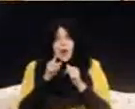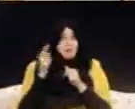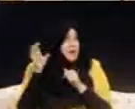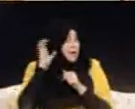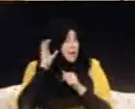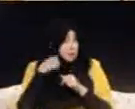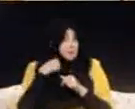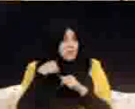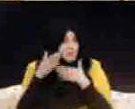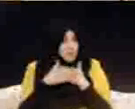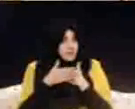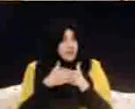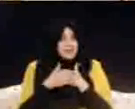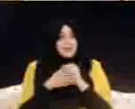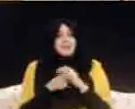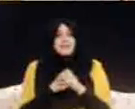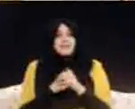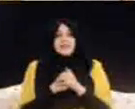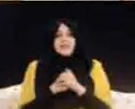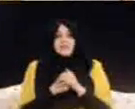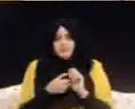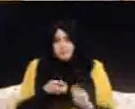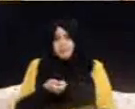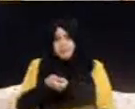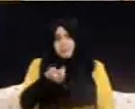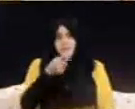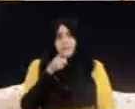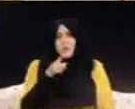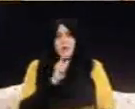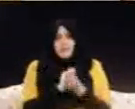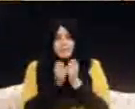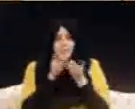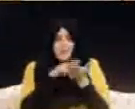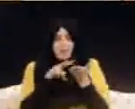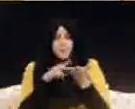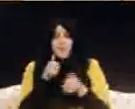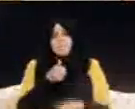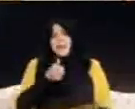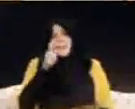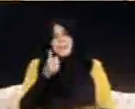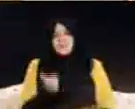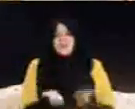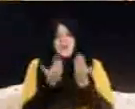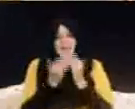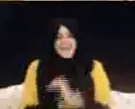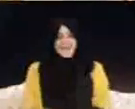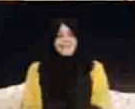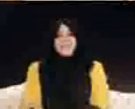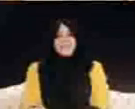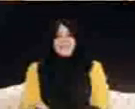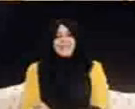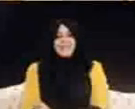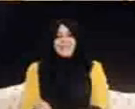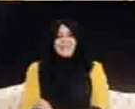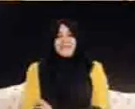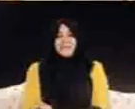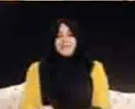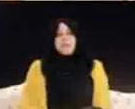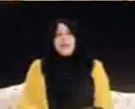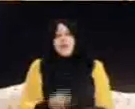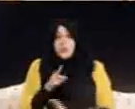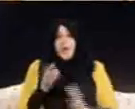النصيحة، بعد أيام قليلة تولي أنت تقراي بنفسك القرآن الكريم. اقراي